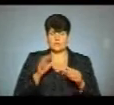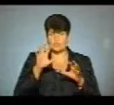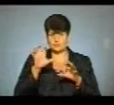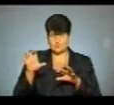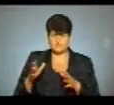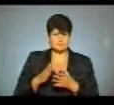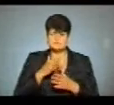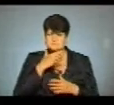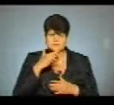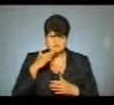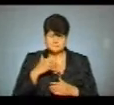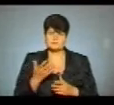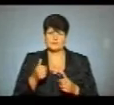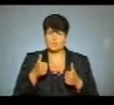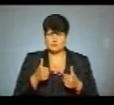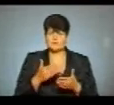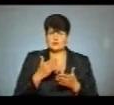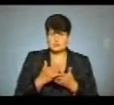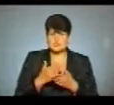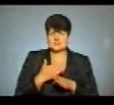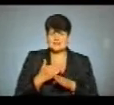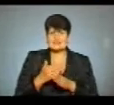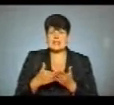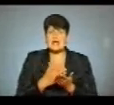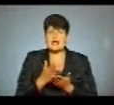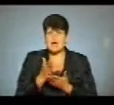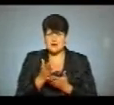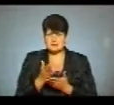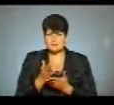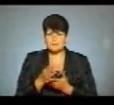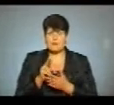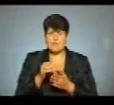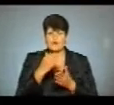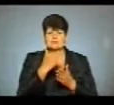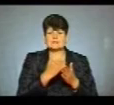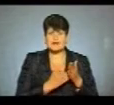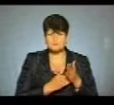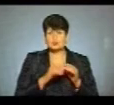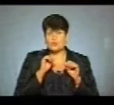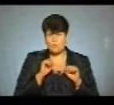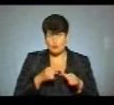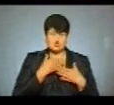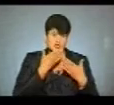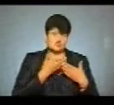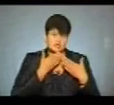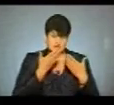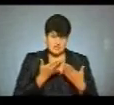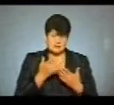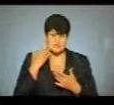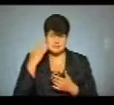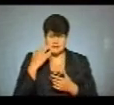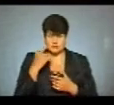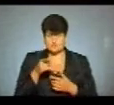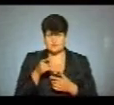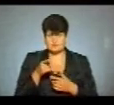багато. Також добре, що є фрагменти карт. І по тексту можна його читати, і здається, що він